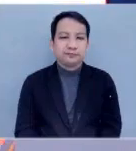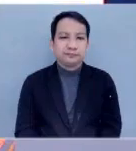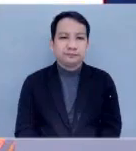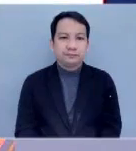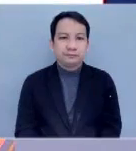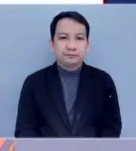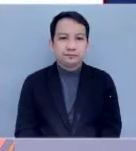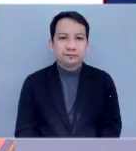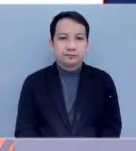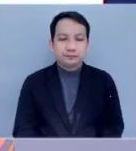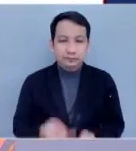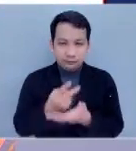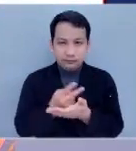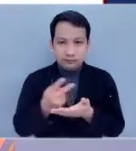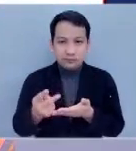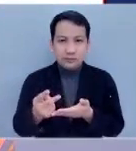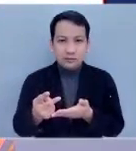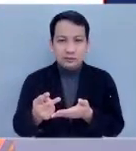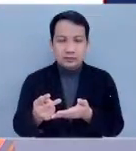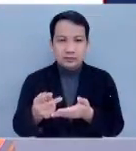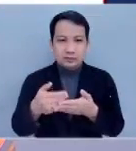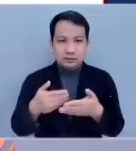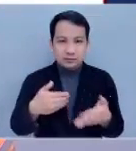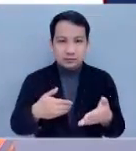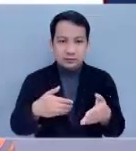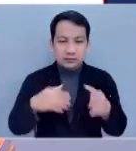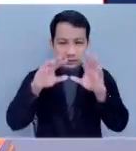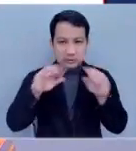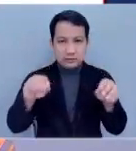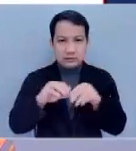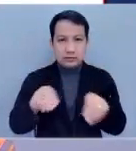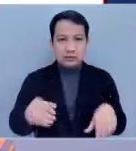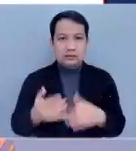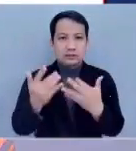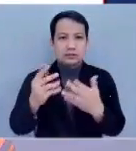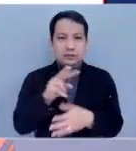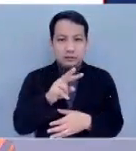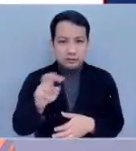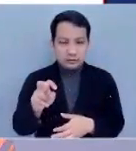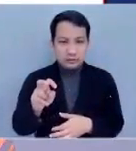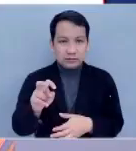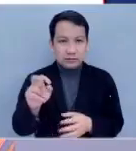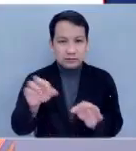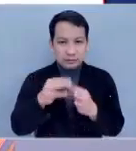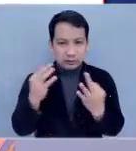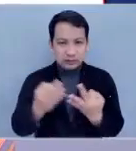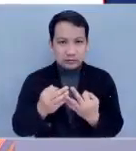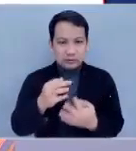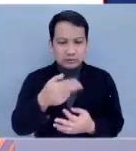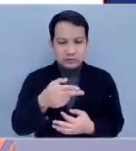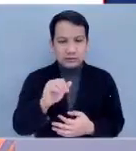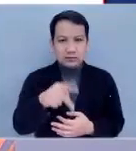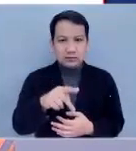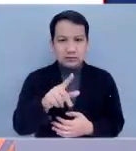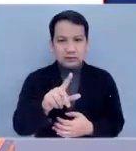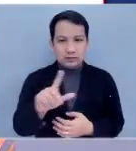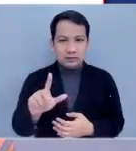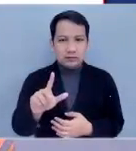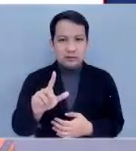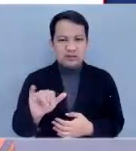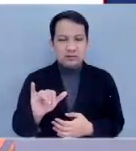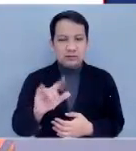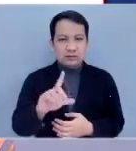Dalawang linggo bago ang Pasko nasunugan Ang mahigit Dal pamilya sa Happy Land sa Tondo Maynila Wala na ngang